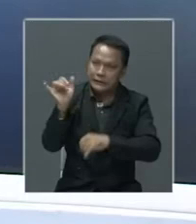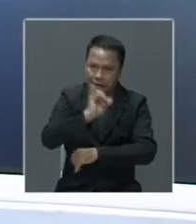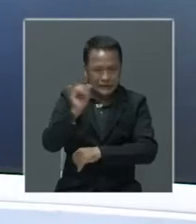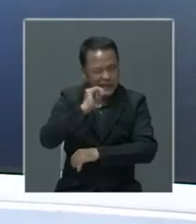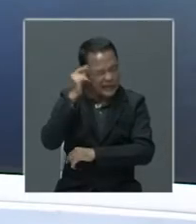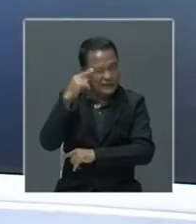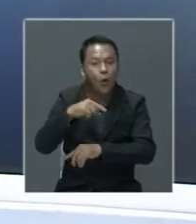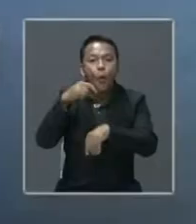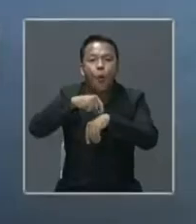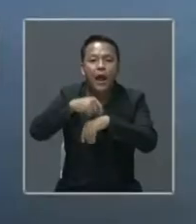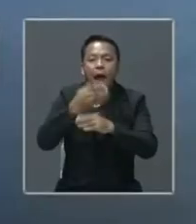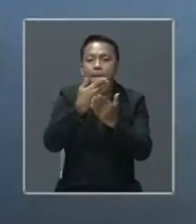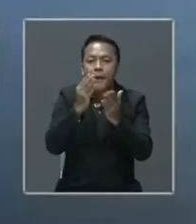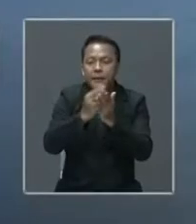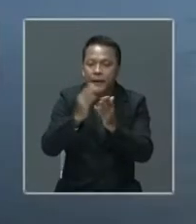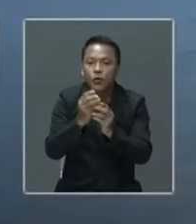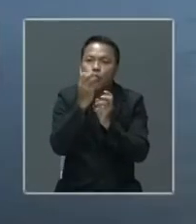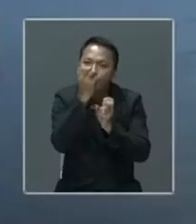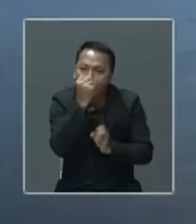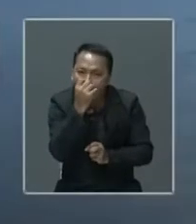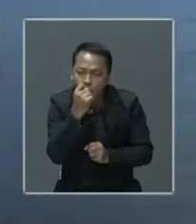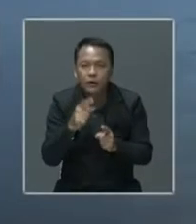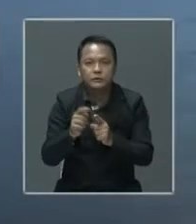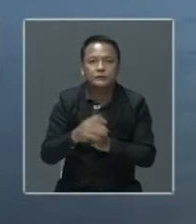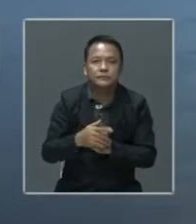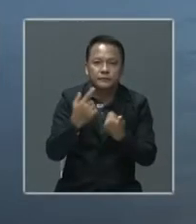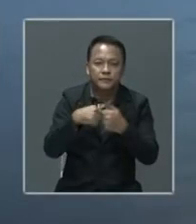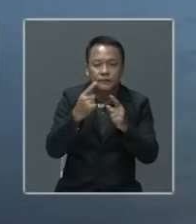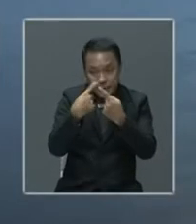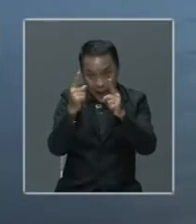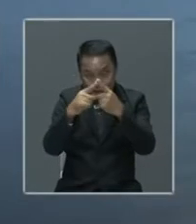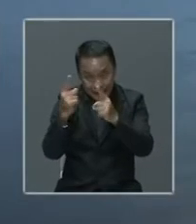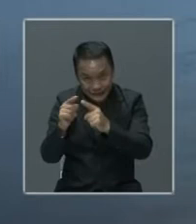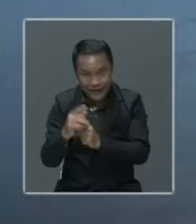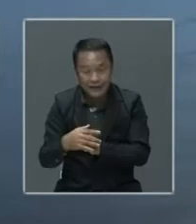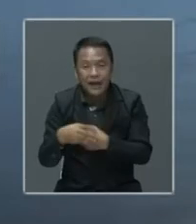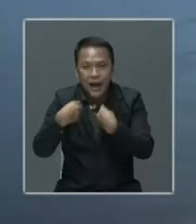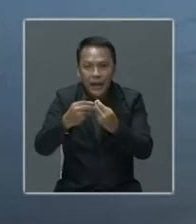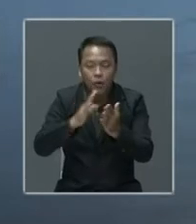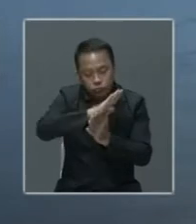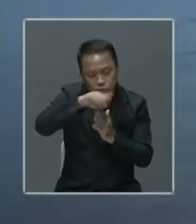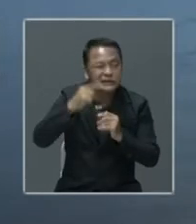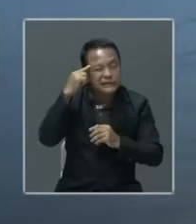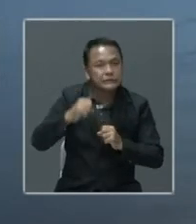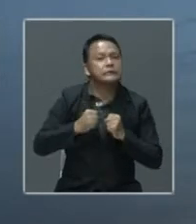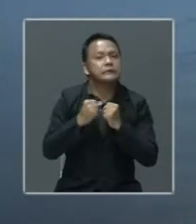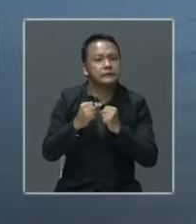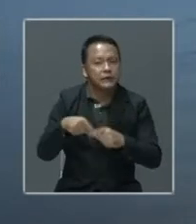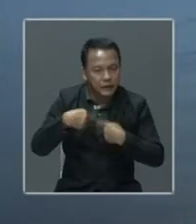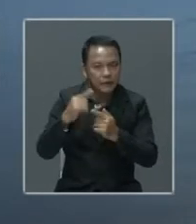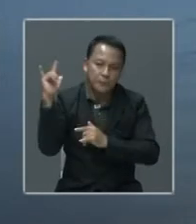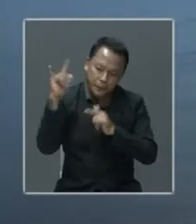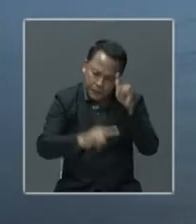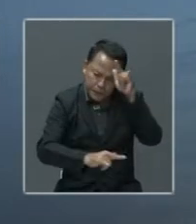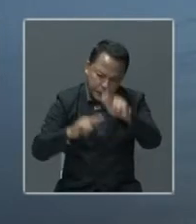ราะว่าระยะของเราจะแบ่งออกเป็นระยะทดลองนะคะก็จะมีหลากหลายระยะนะคะเพื่อให้ทุกคนเนี่ยมั่นใจแล้วก็การเดินท